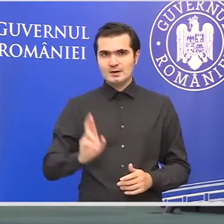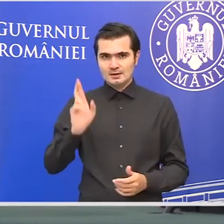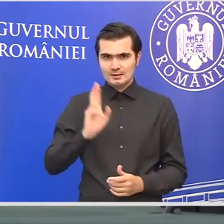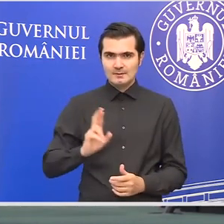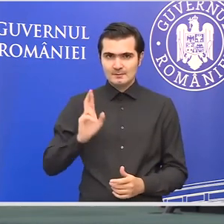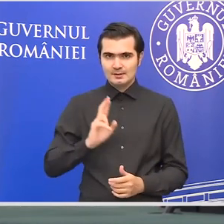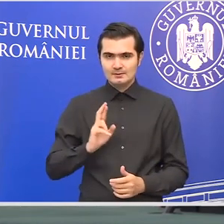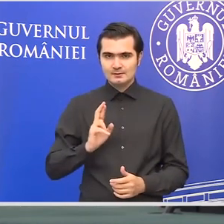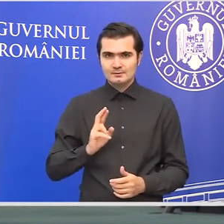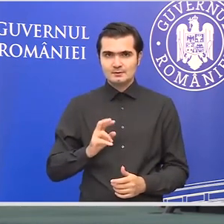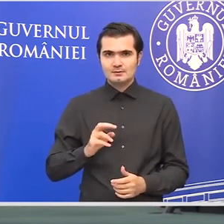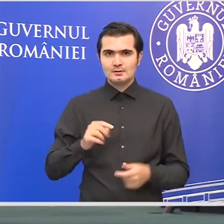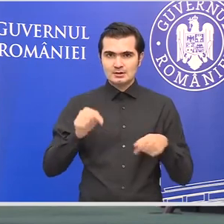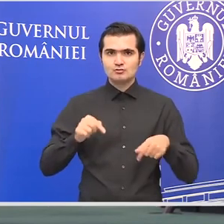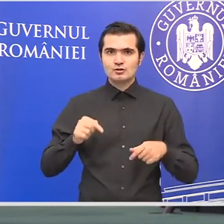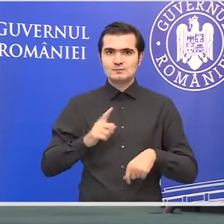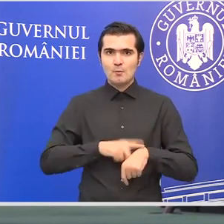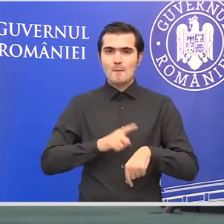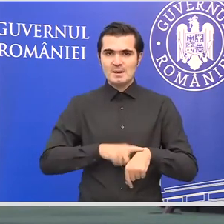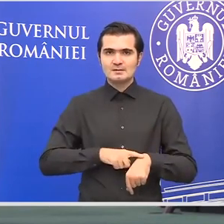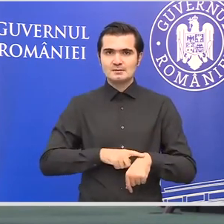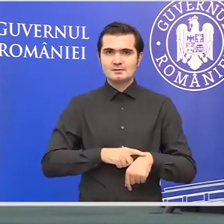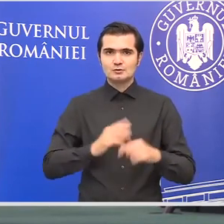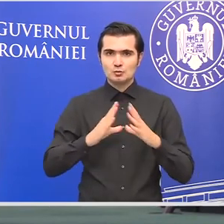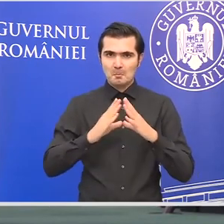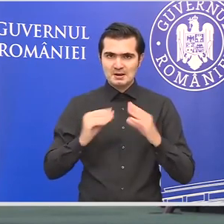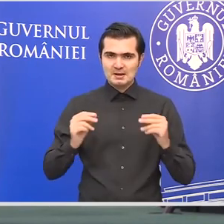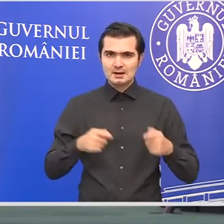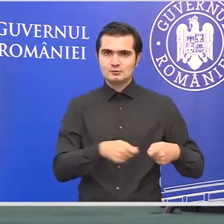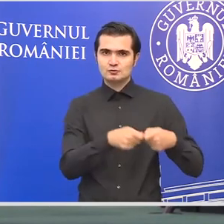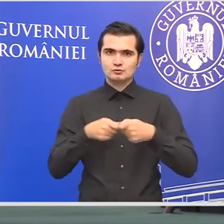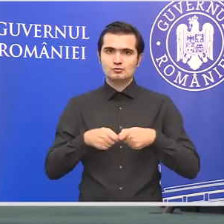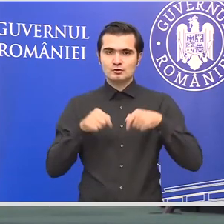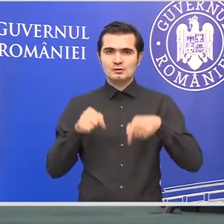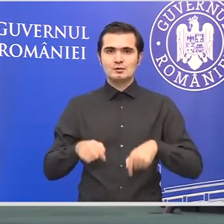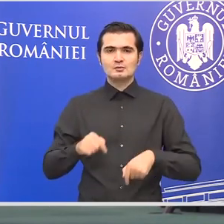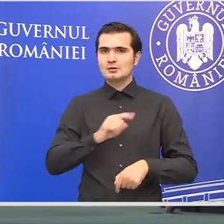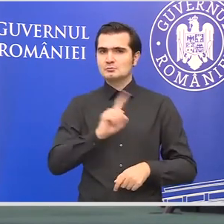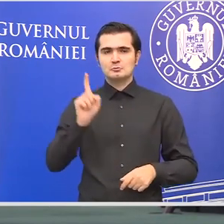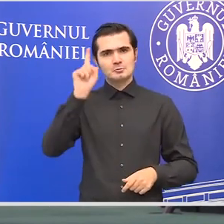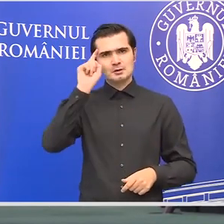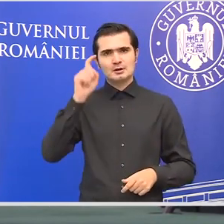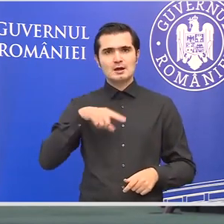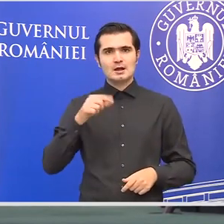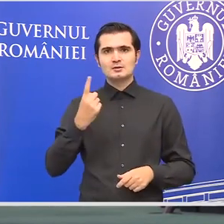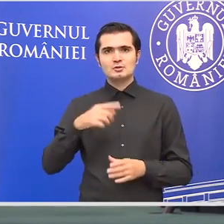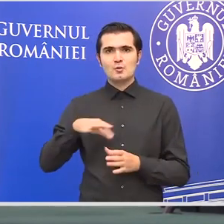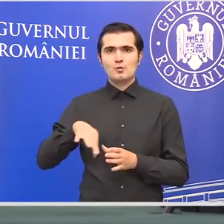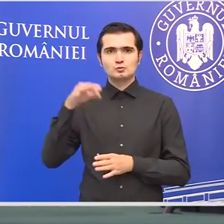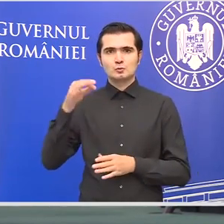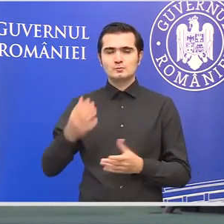în societatea în care noi trăim în momentul de față și la momentul actual, nu cred că este o soluție.